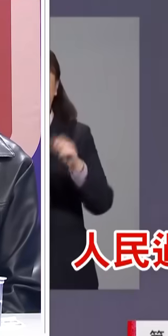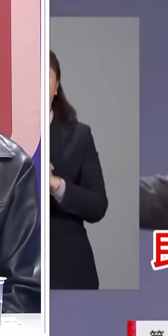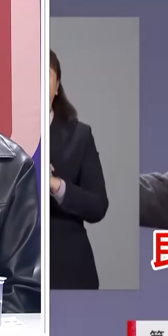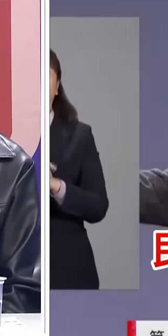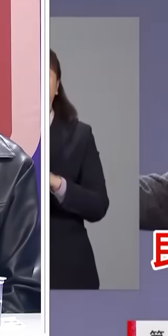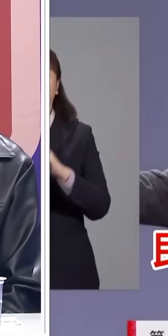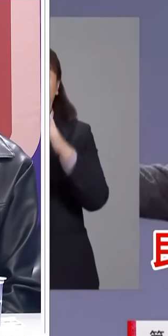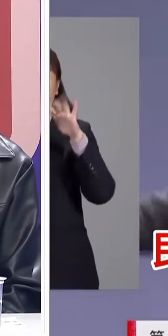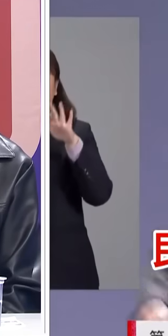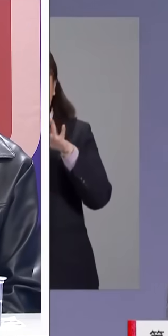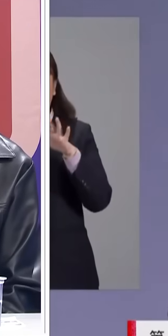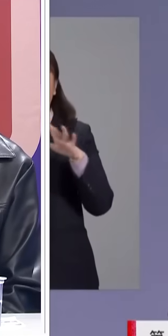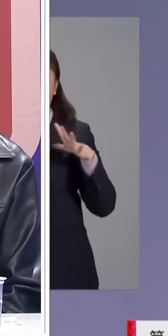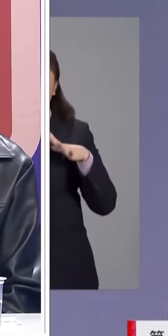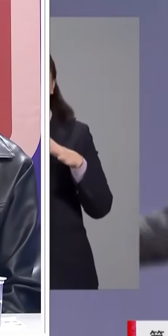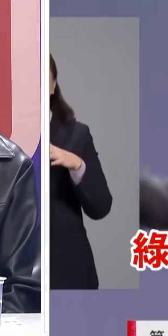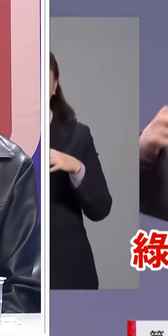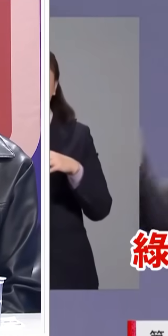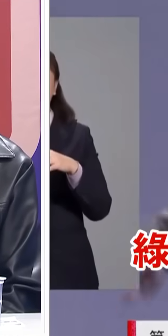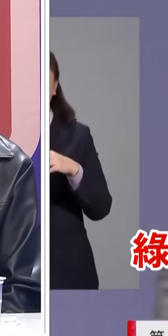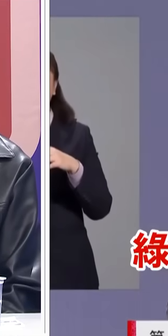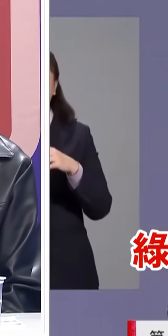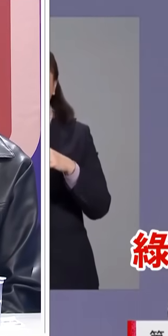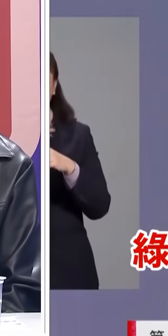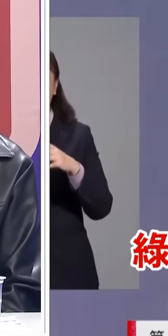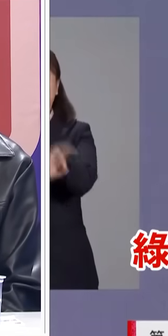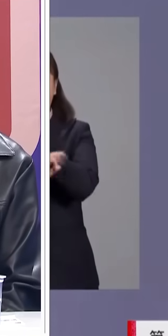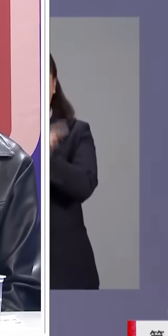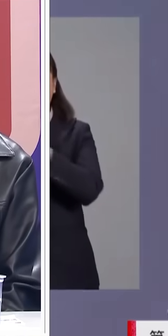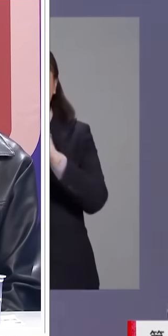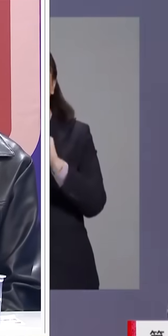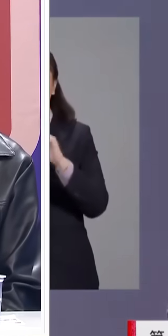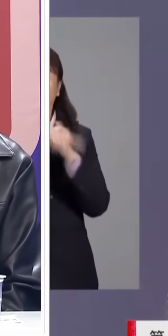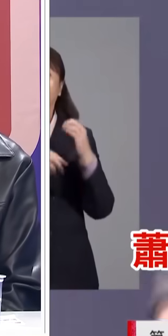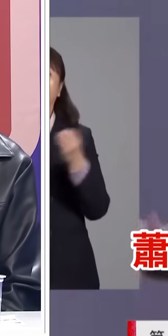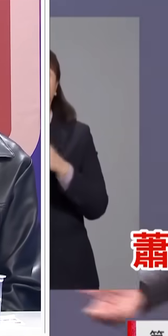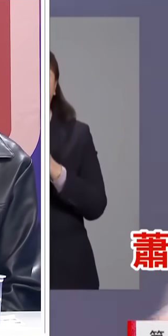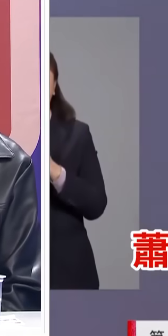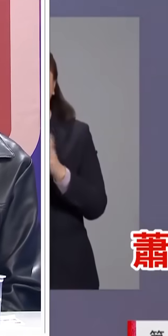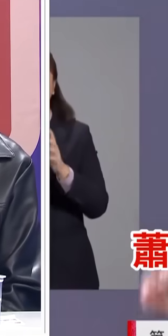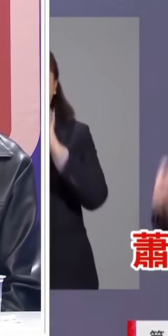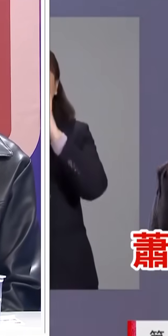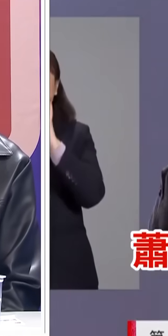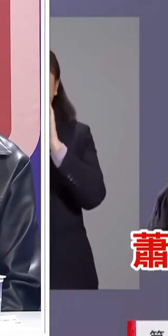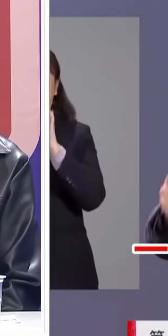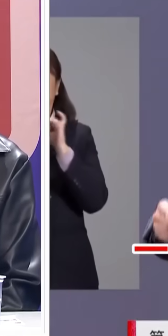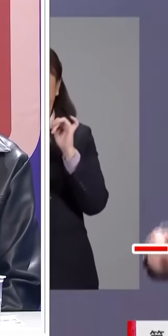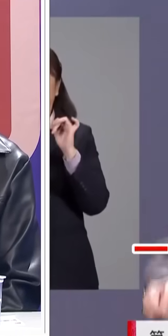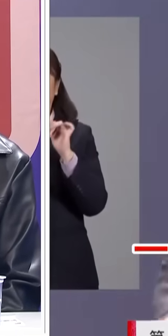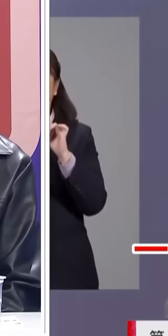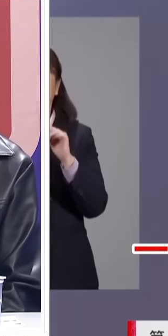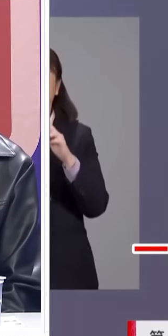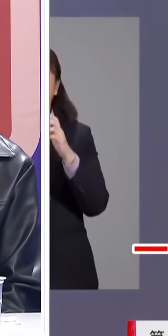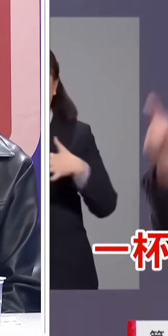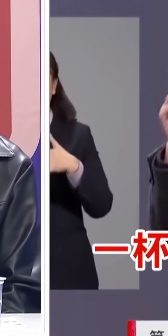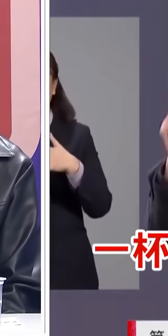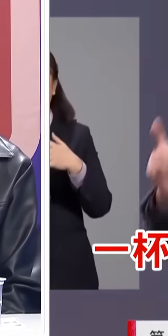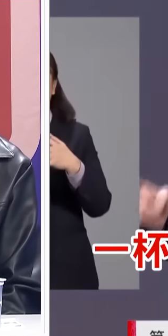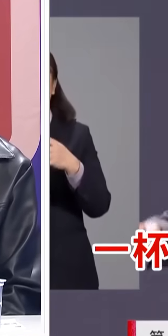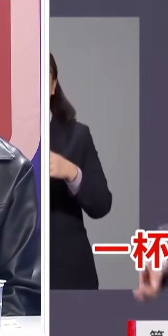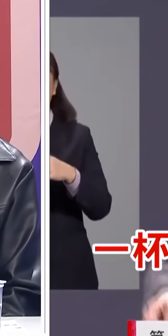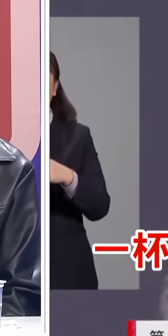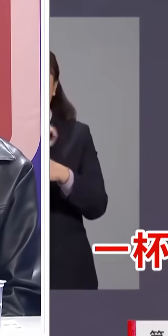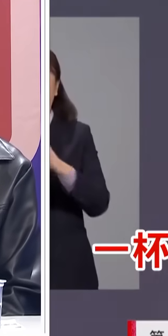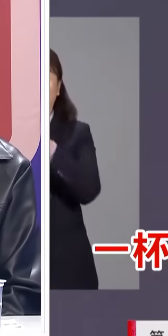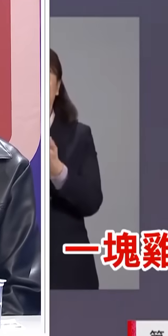就说昨天如果就三个人来讲，我就各自就是走自己最擅长的方式了啊。比如说这个赵少康，有人